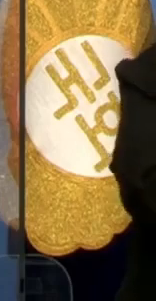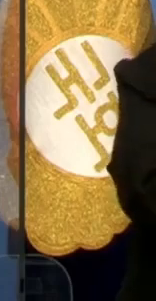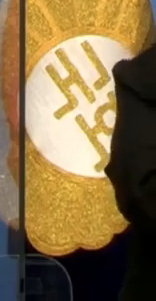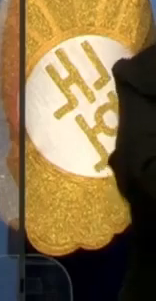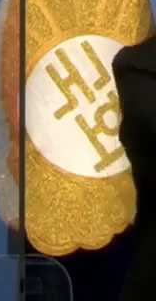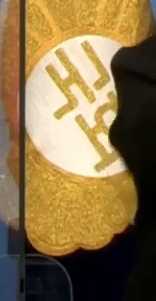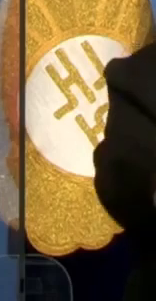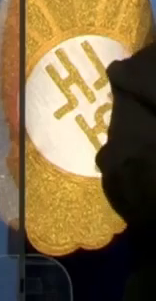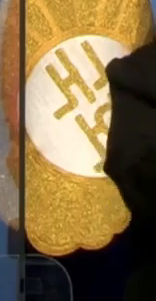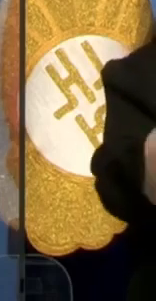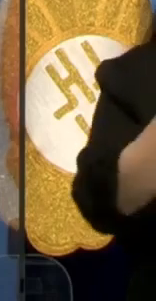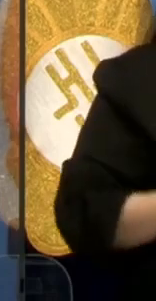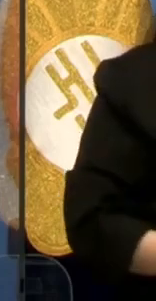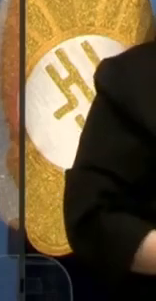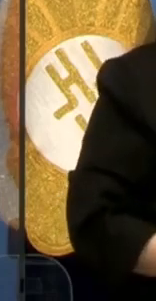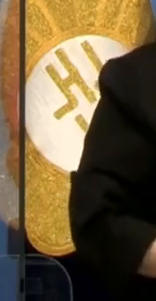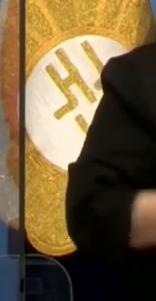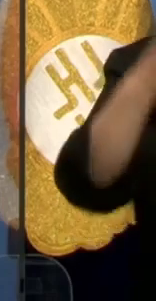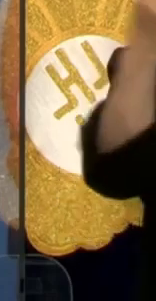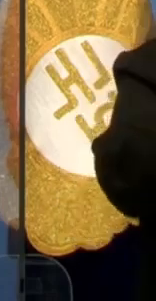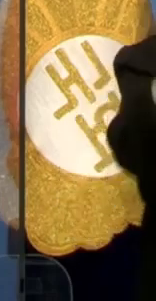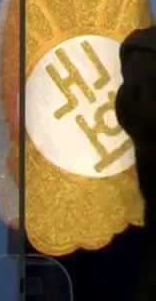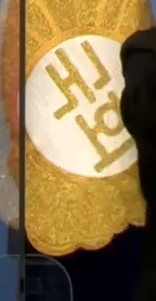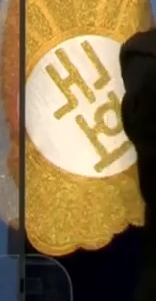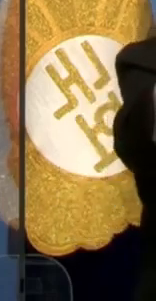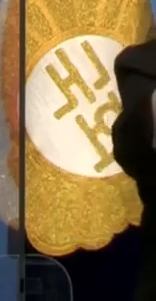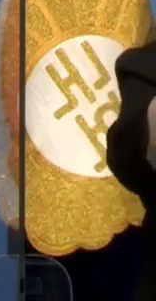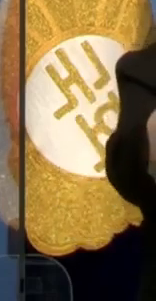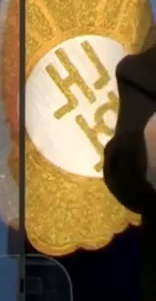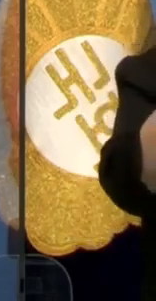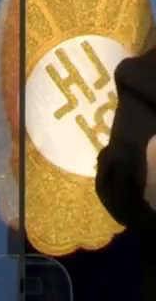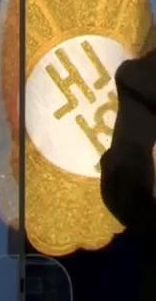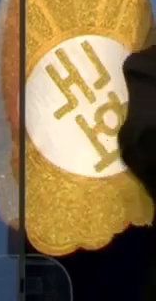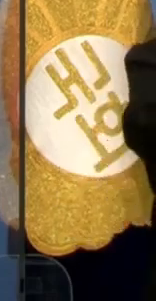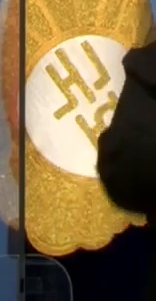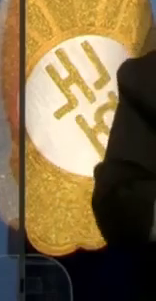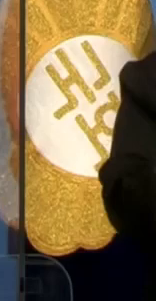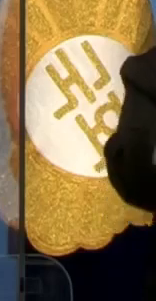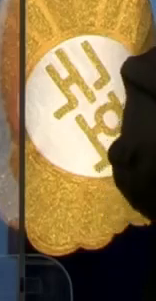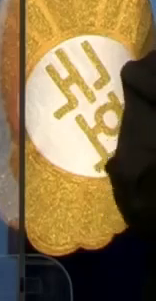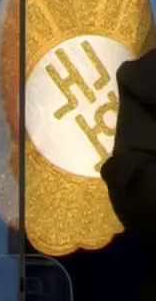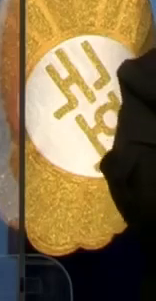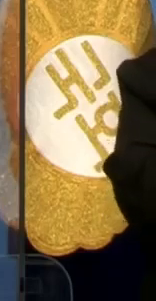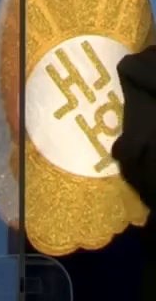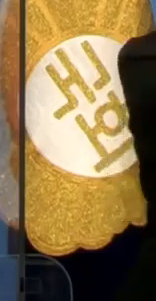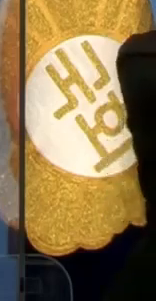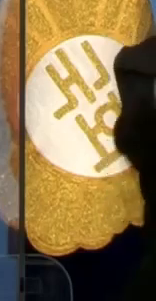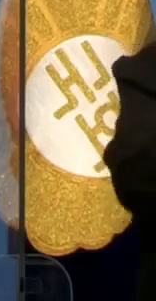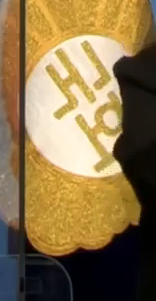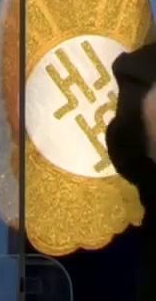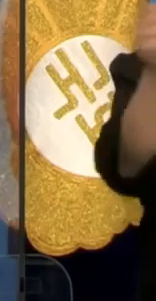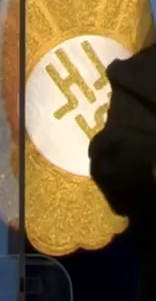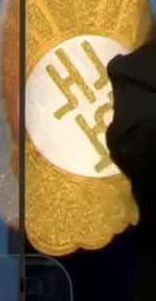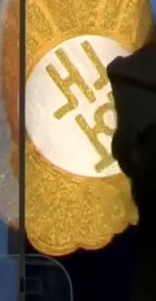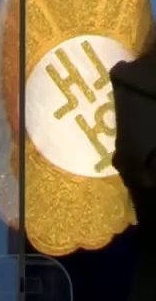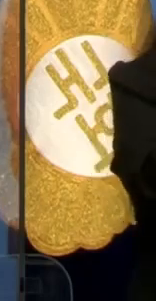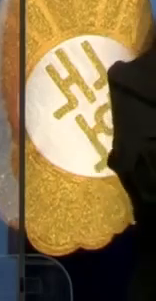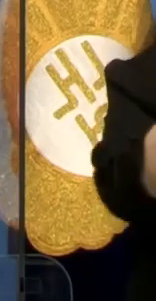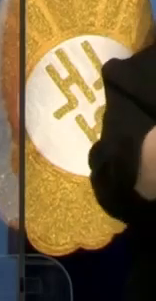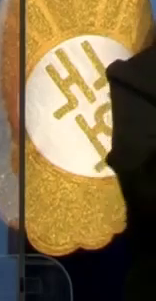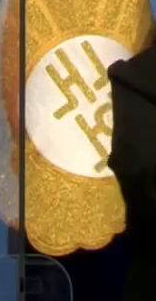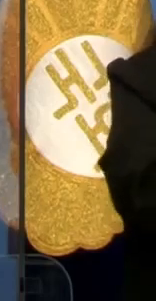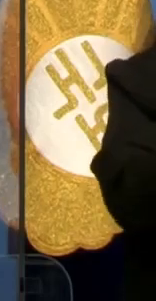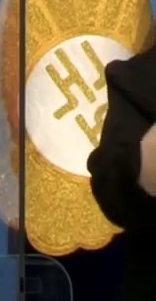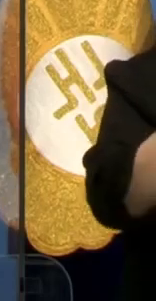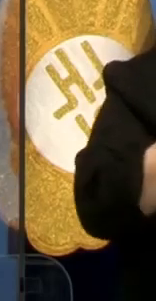합니다. 또한 최 전 원장께서는 입당하시면서 청년들이 희망을 가지고 살 수 있는 나라를 만드는